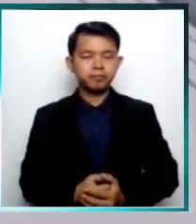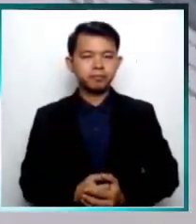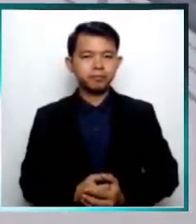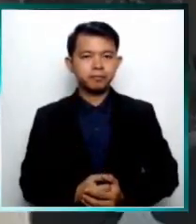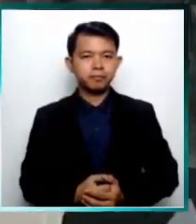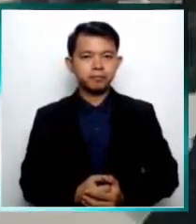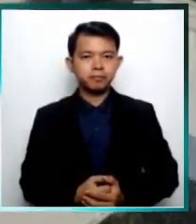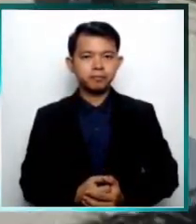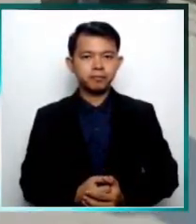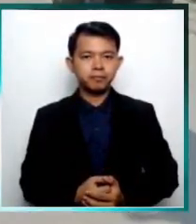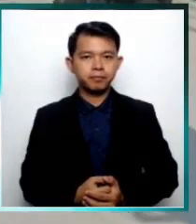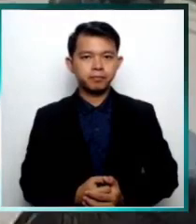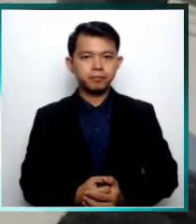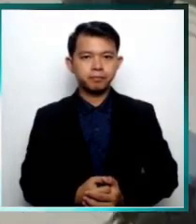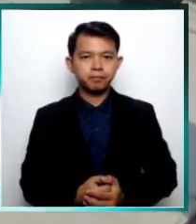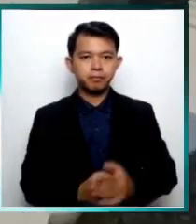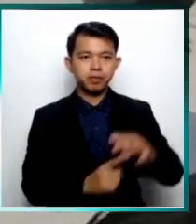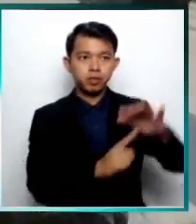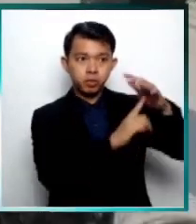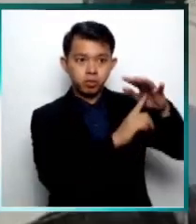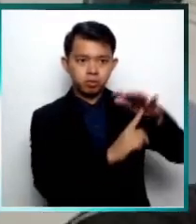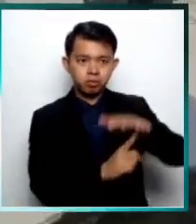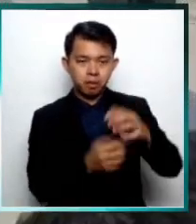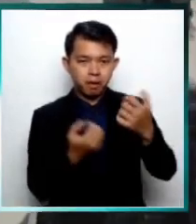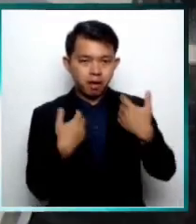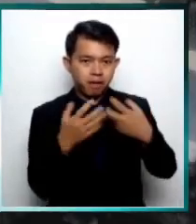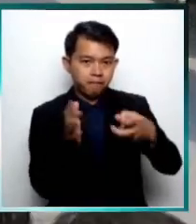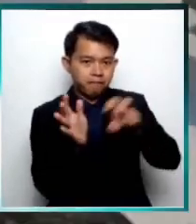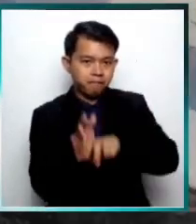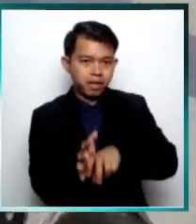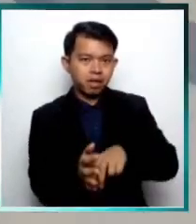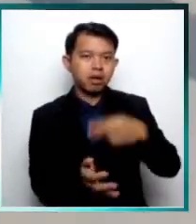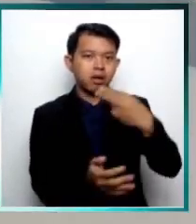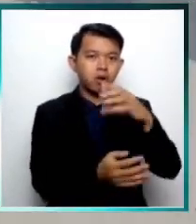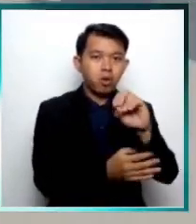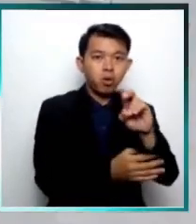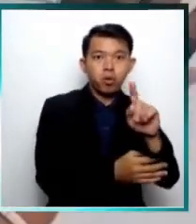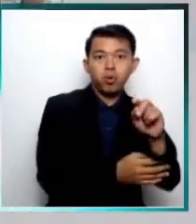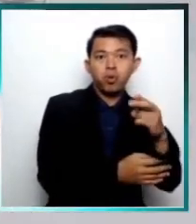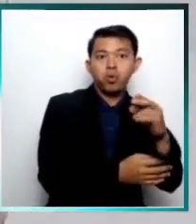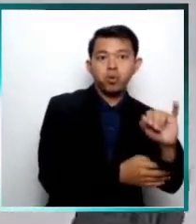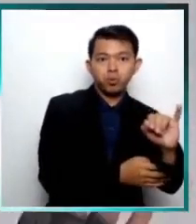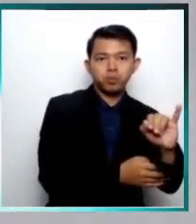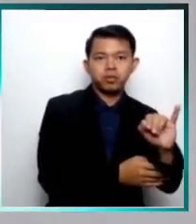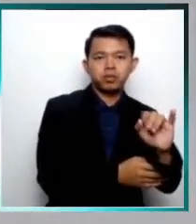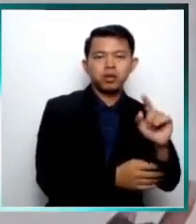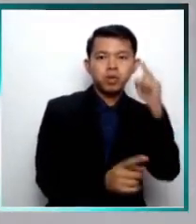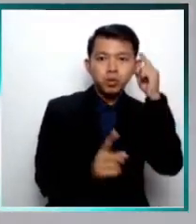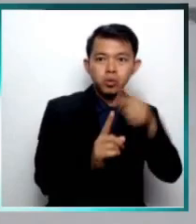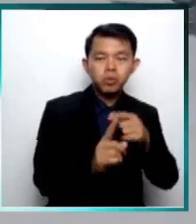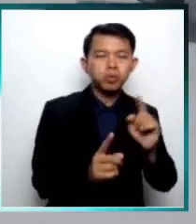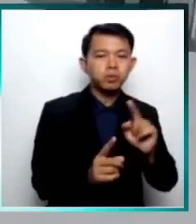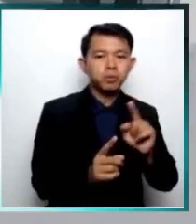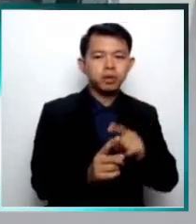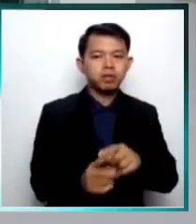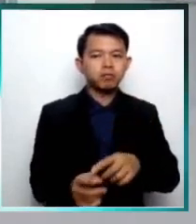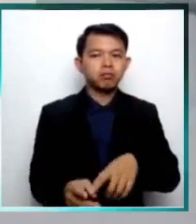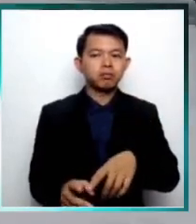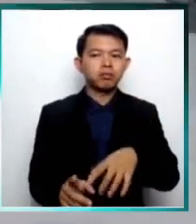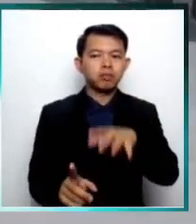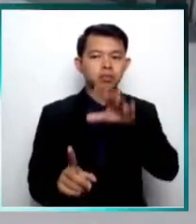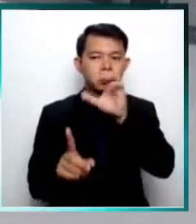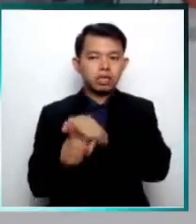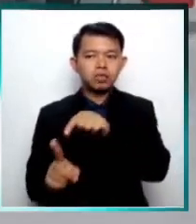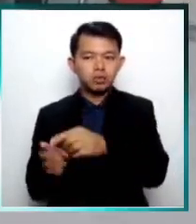Ang helicopter, sinasakyan pala ng Houthi rebels na ang pakay, i-hijack ang MV Galaxy Leader na naglalayag noon sa Red